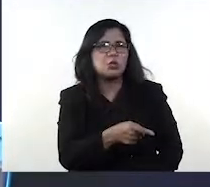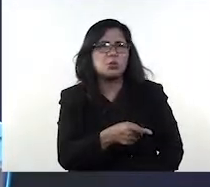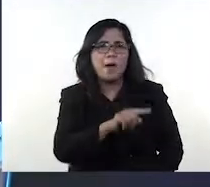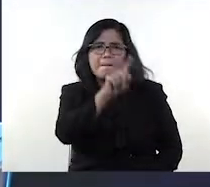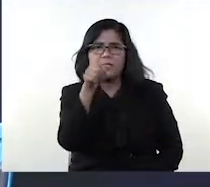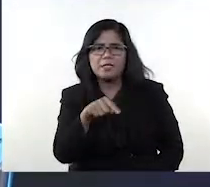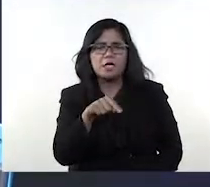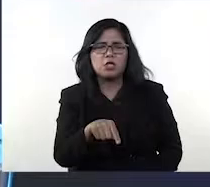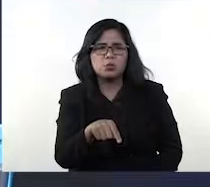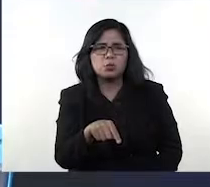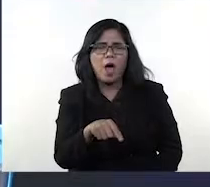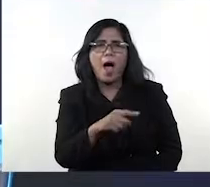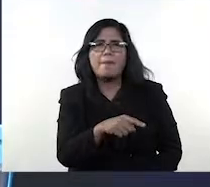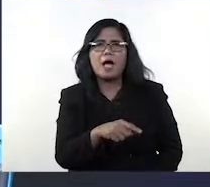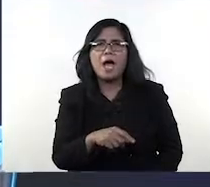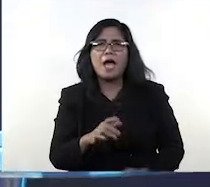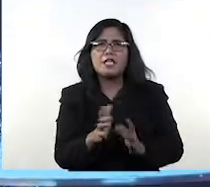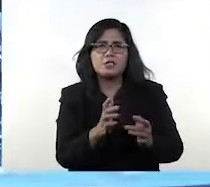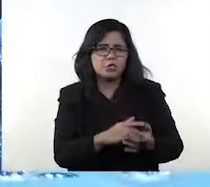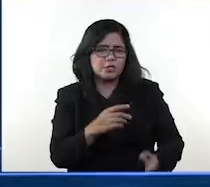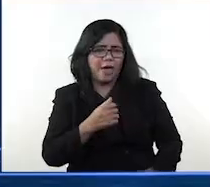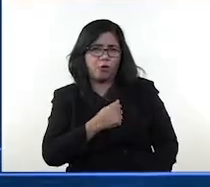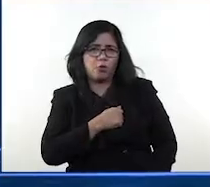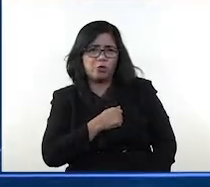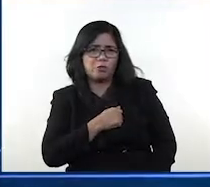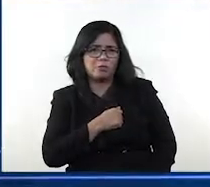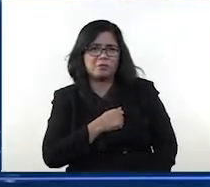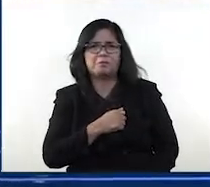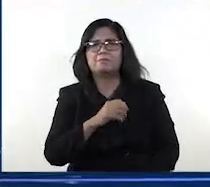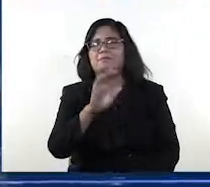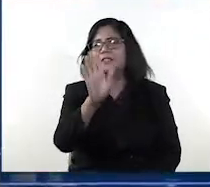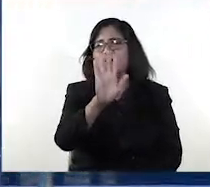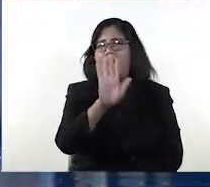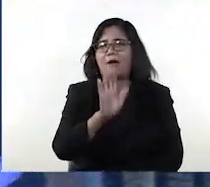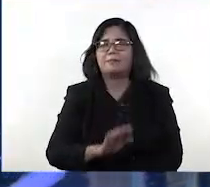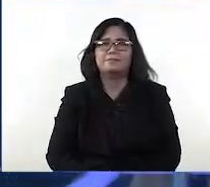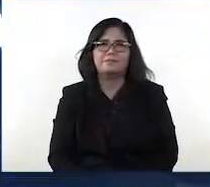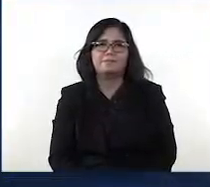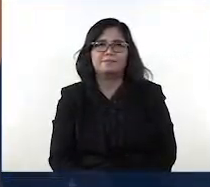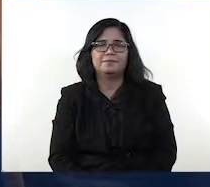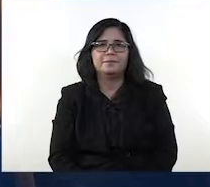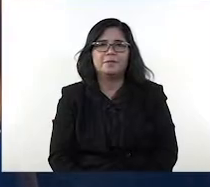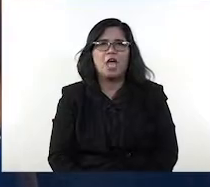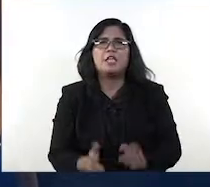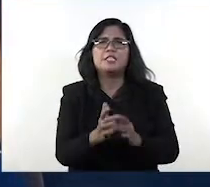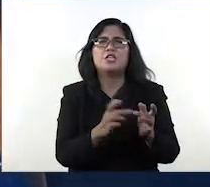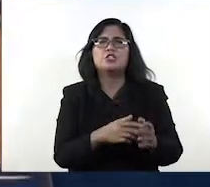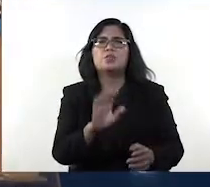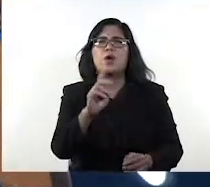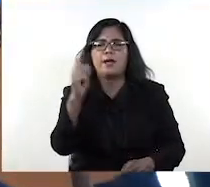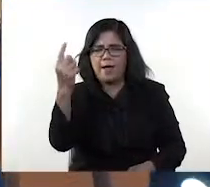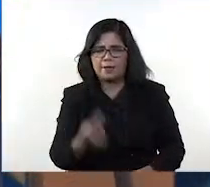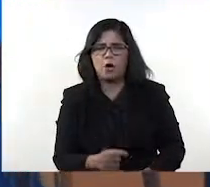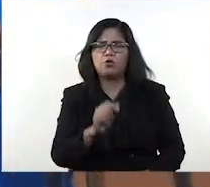pertanyaan saya apakah Yesus pengecut Oh ya semoga contoh sama wanita itu aja nggak berani menyatakan kebenaran tidak karena Yesus bukan